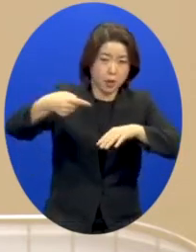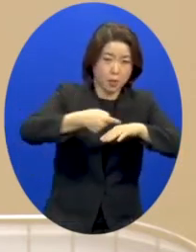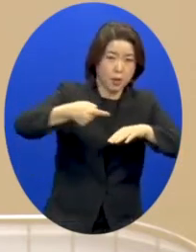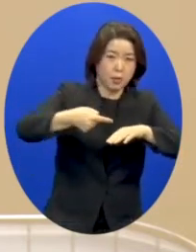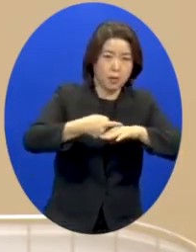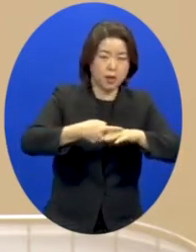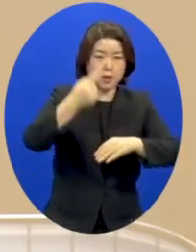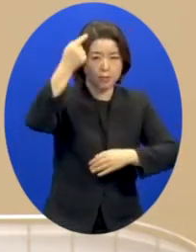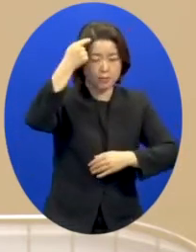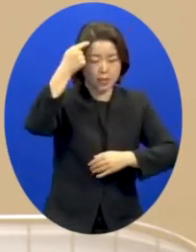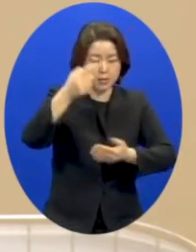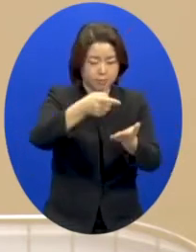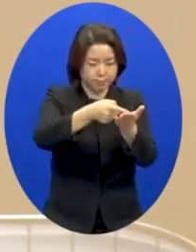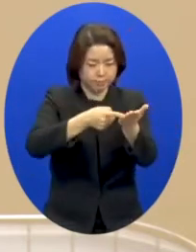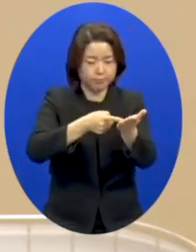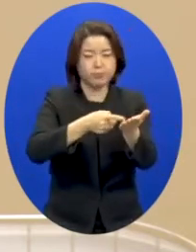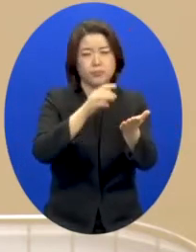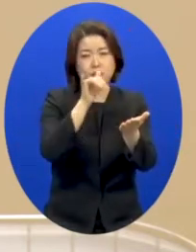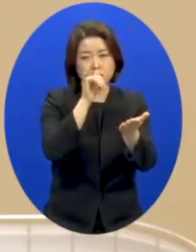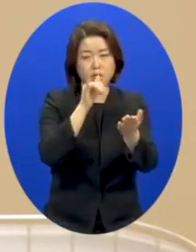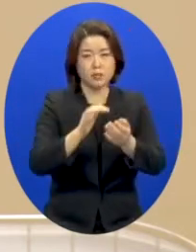두개골 절제 수술을 받았습니다.